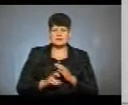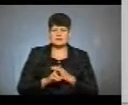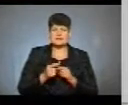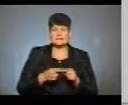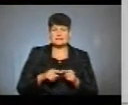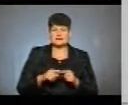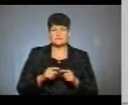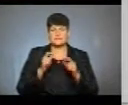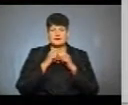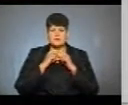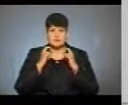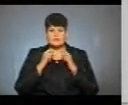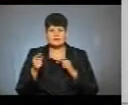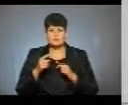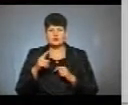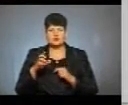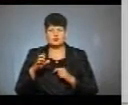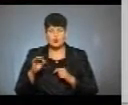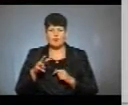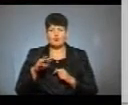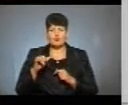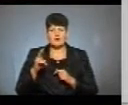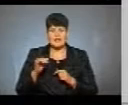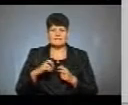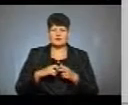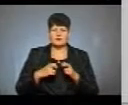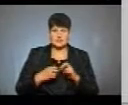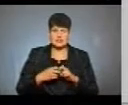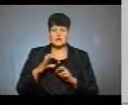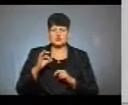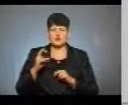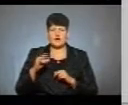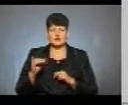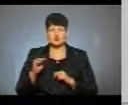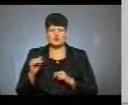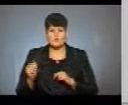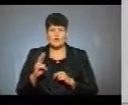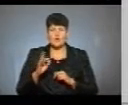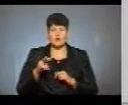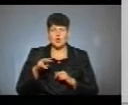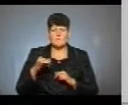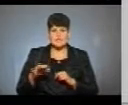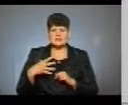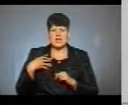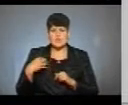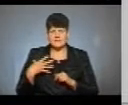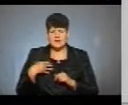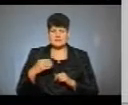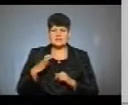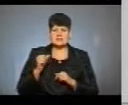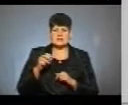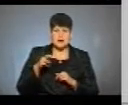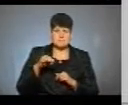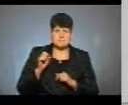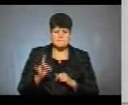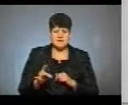отці Тернопільсько-Зборівської, Мукачівської, Івано-Франківської, Сокальсько-Жовківської, Коломийської, Львівської,